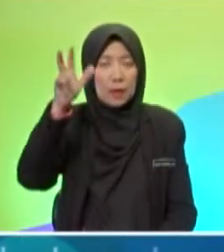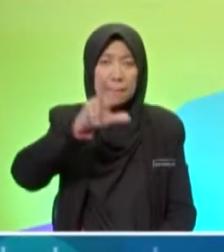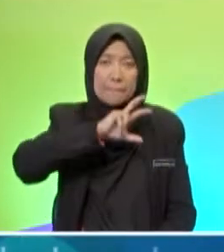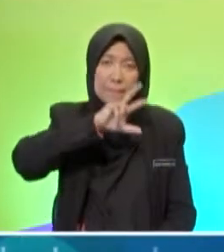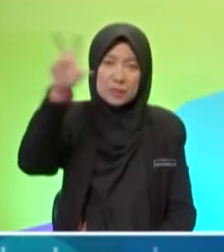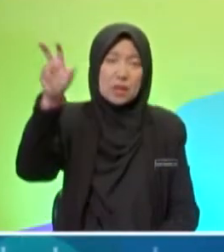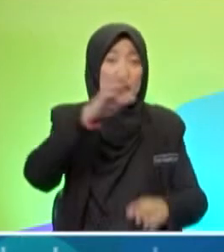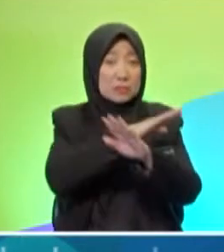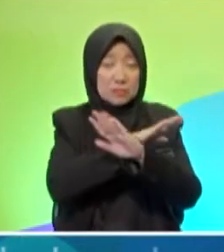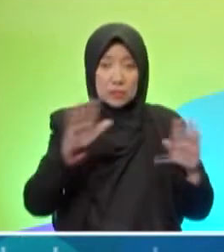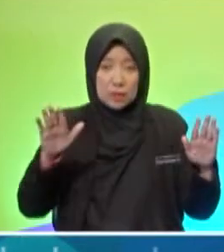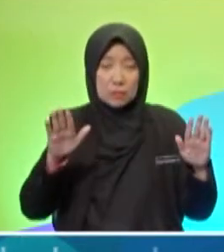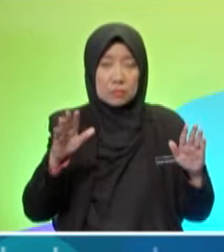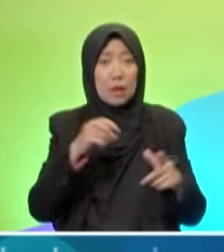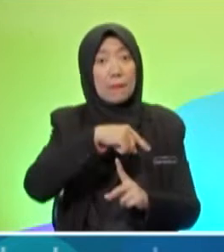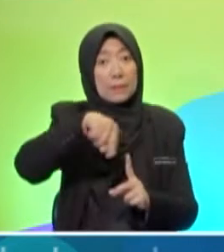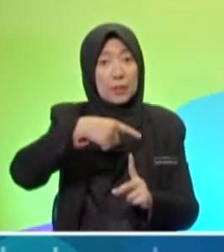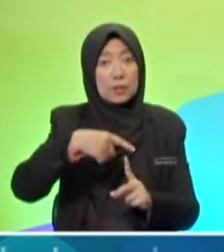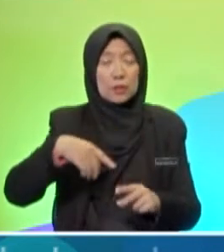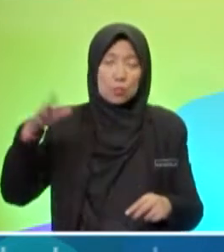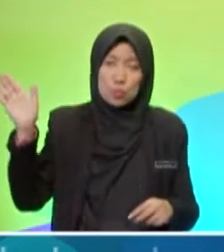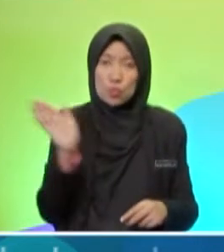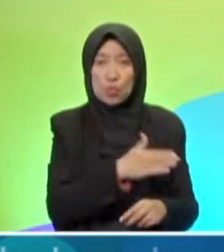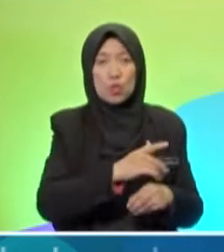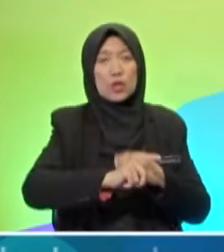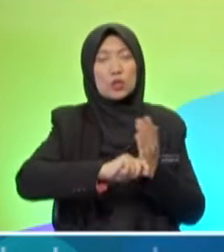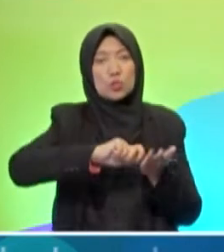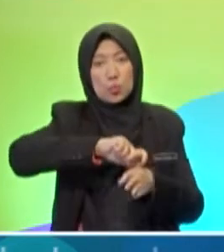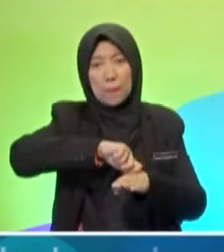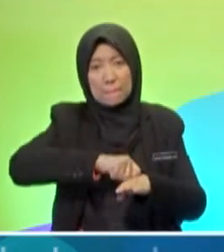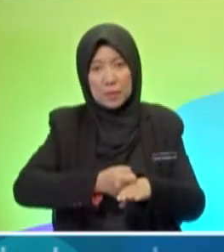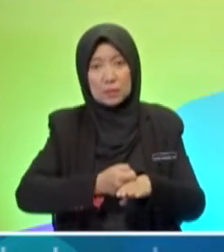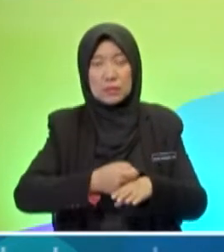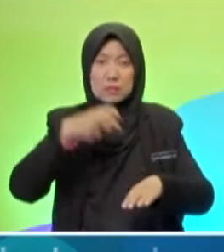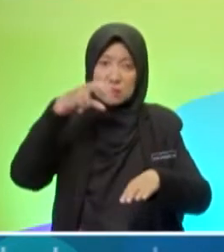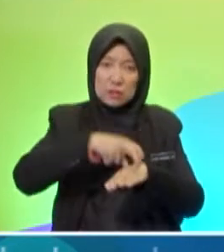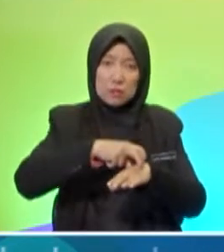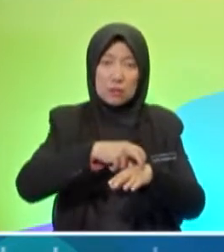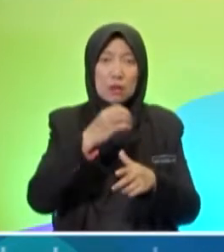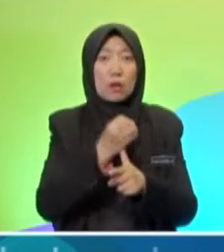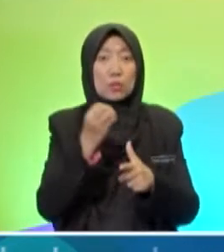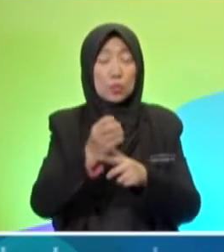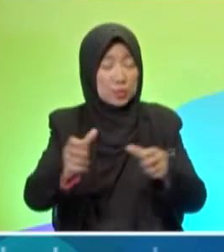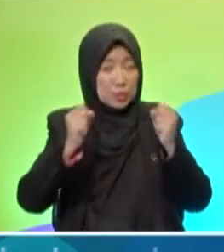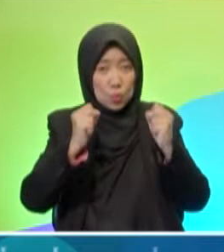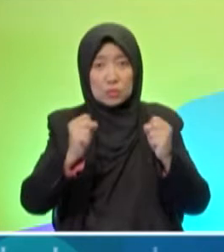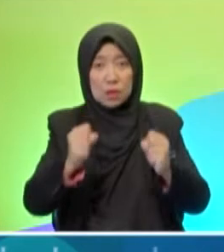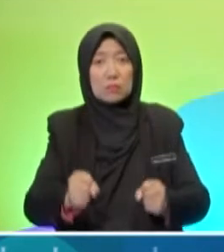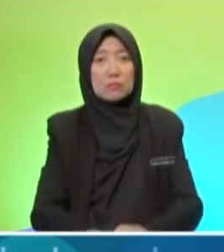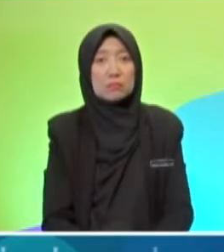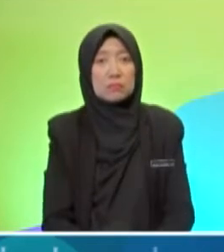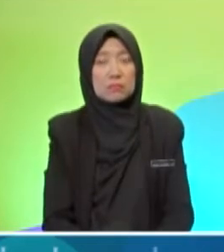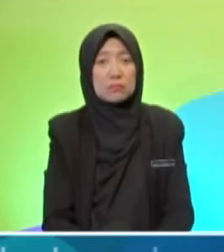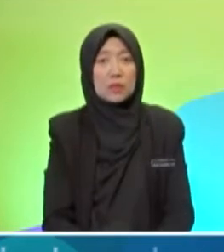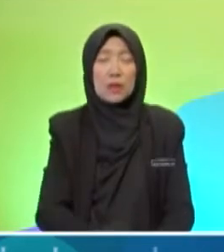berkata tidak apabila dipukul dicubit digigit atau diguncang Hoi di